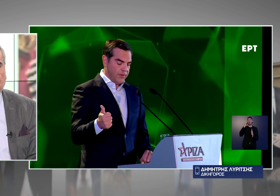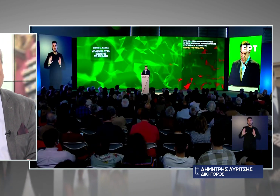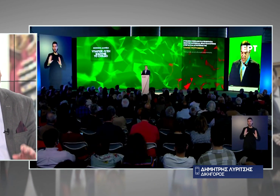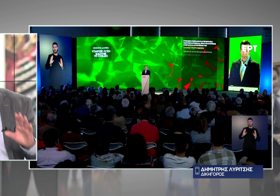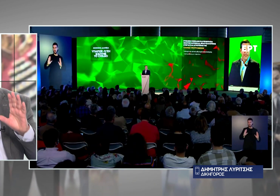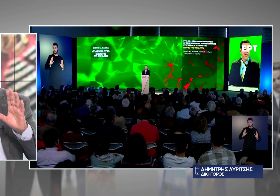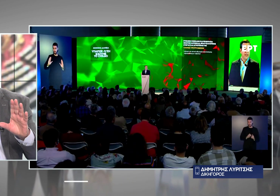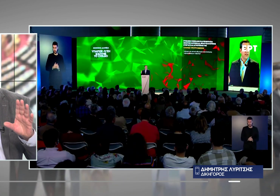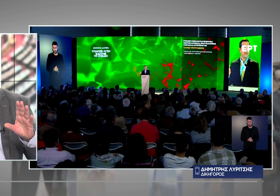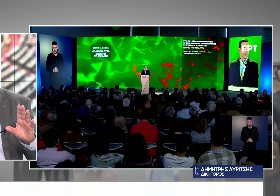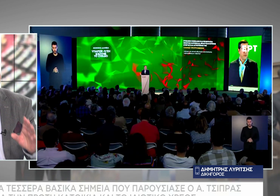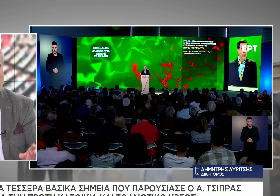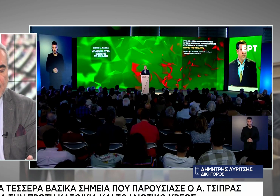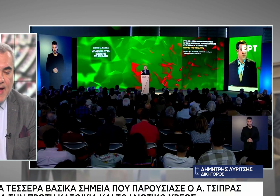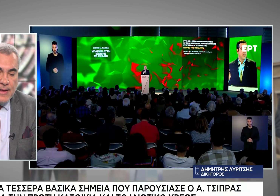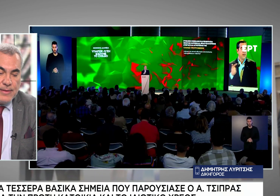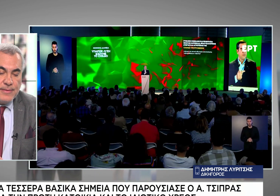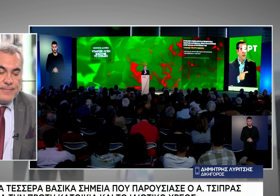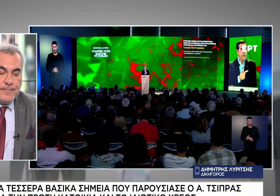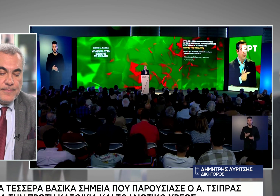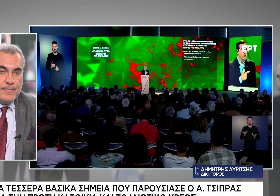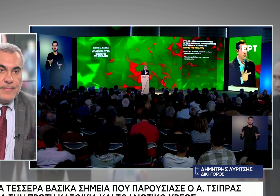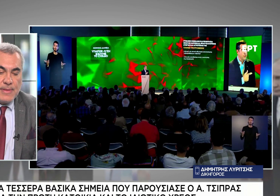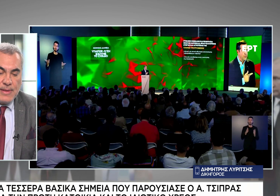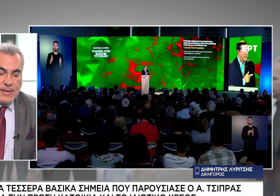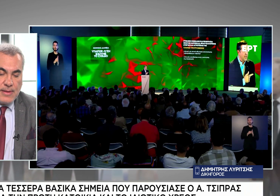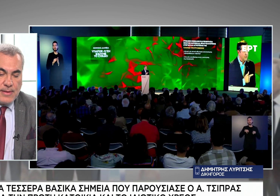πρότασης Τσίπρα. Καταρχήν για τα κόκκινα δάνεια.